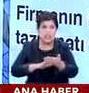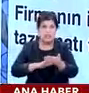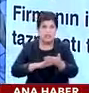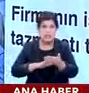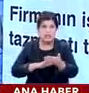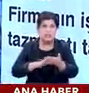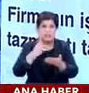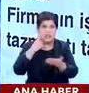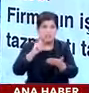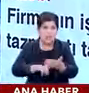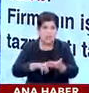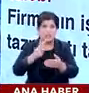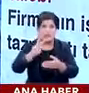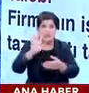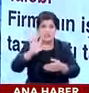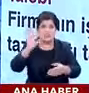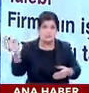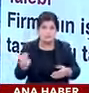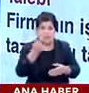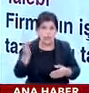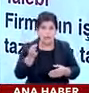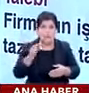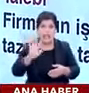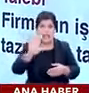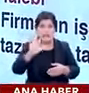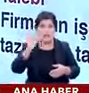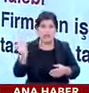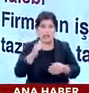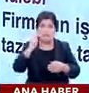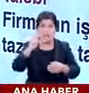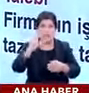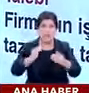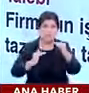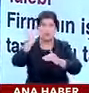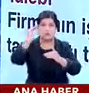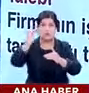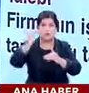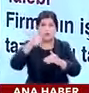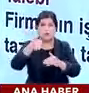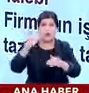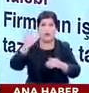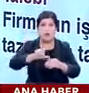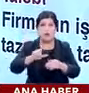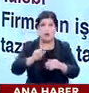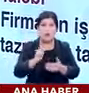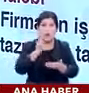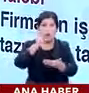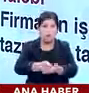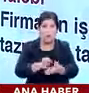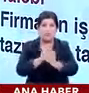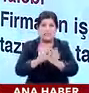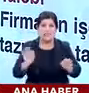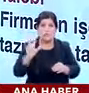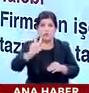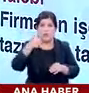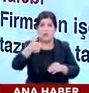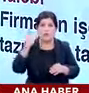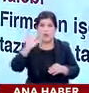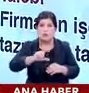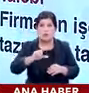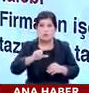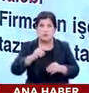kefareti 25 milyardan 50 milyar TL'ye çıktı 6 ayı ödemesiz 36 ay